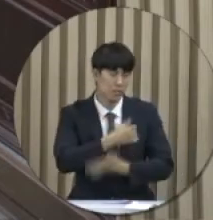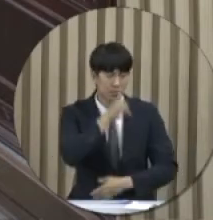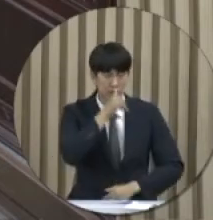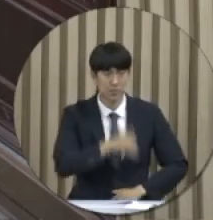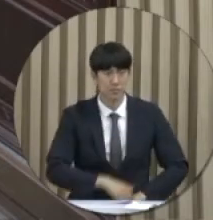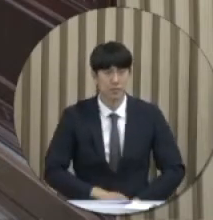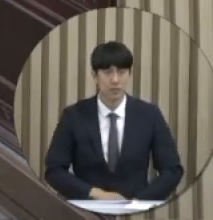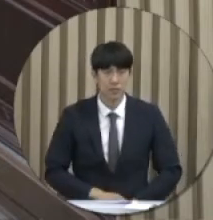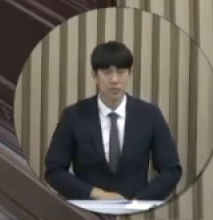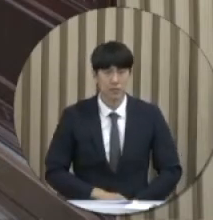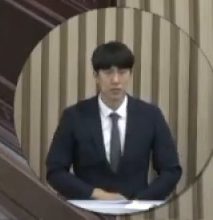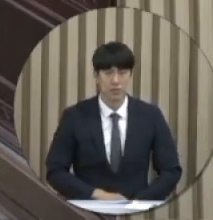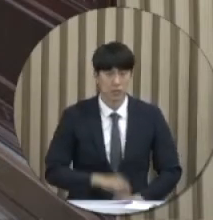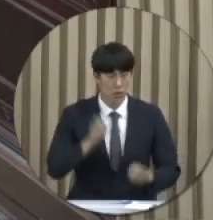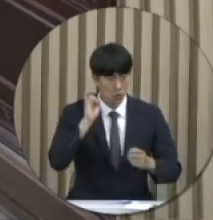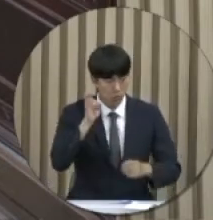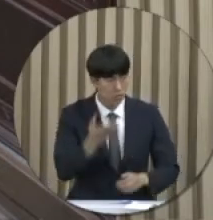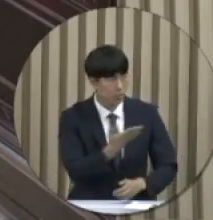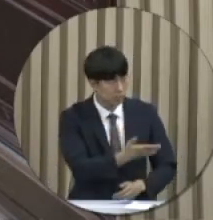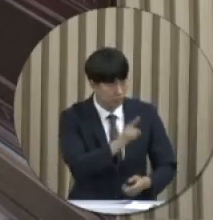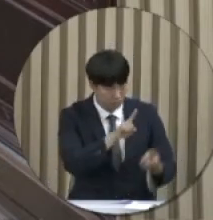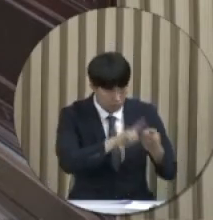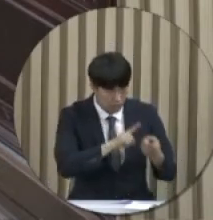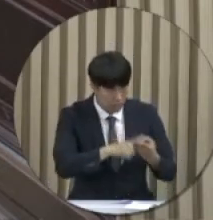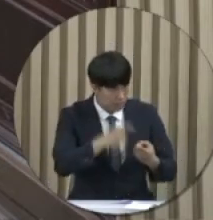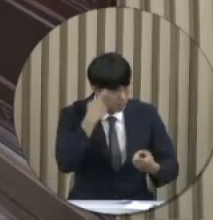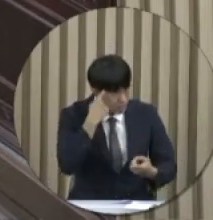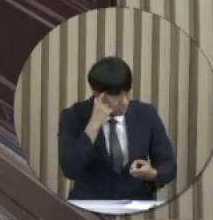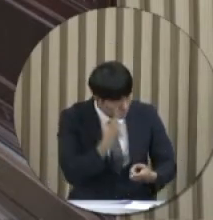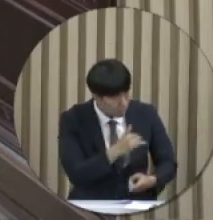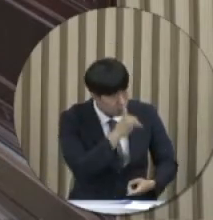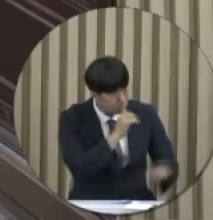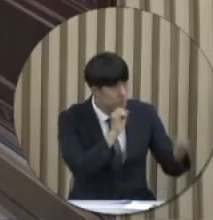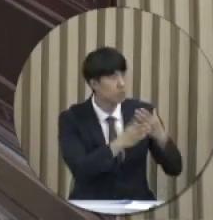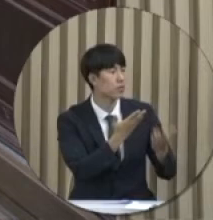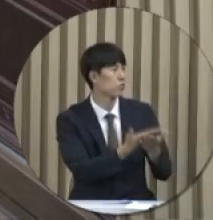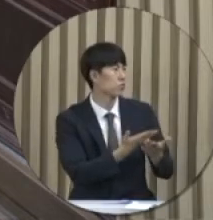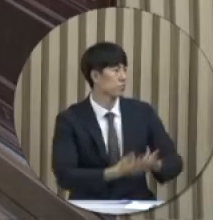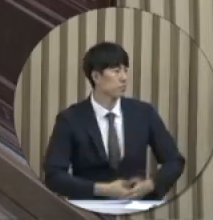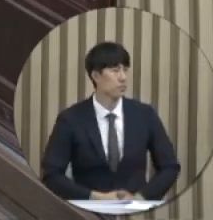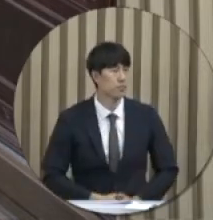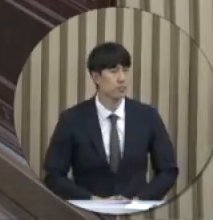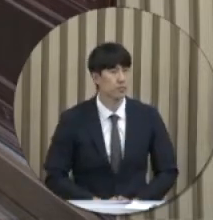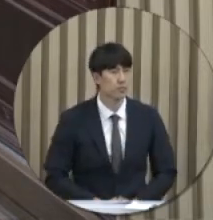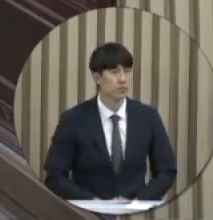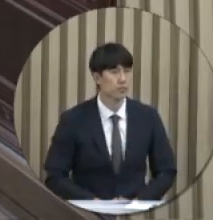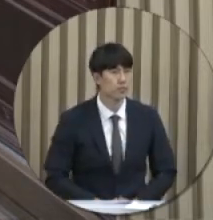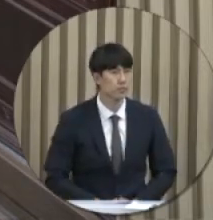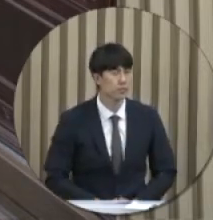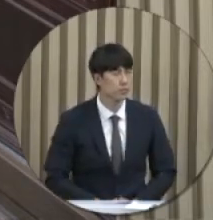남습니다. 혹시 시장님은 이 부분에 대해서 혹시 어떻게 생각하시는지 답변을 좀 부탁드리도록 하겠습니다.